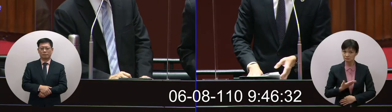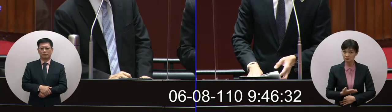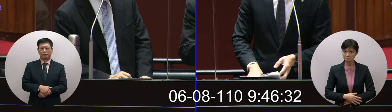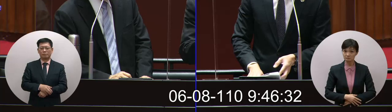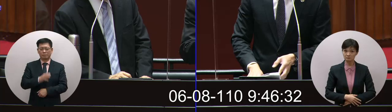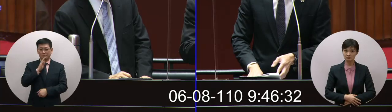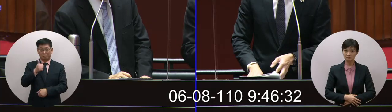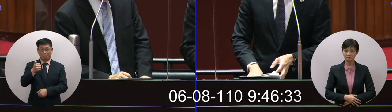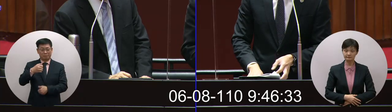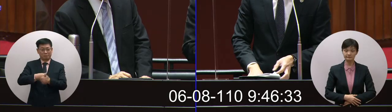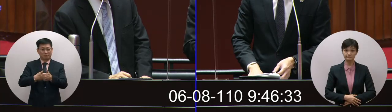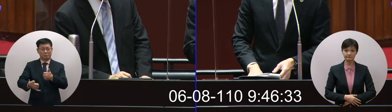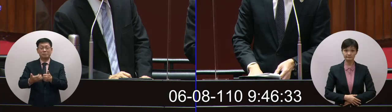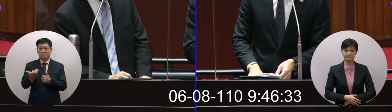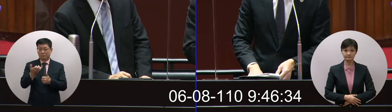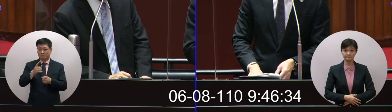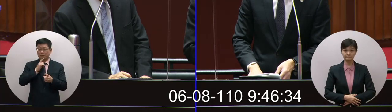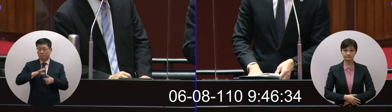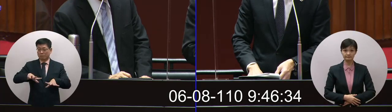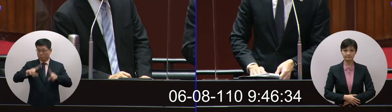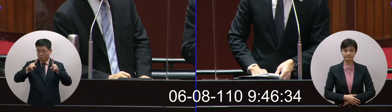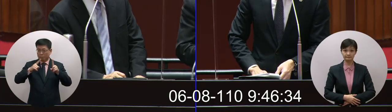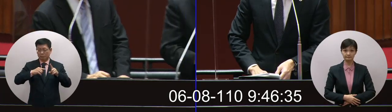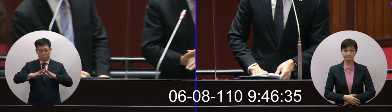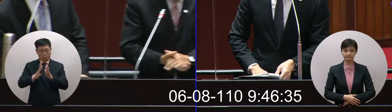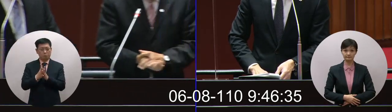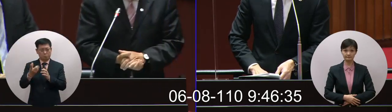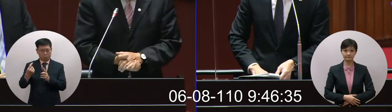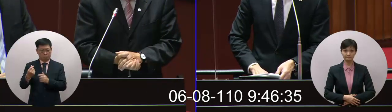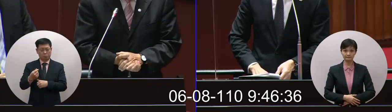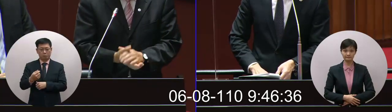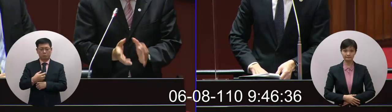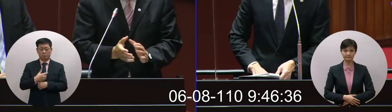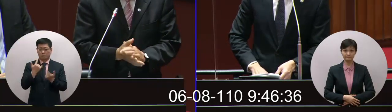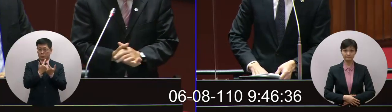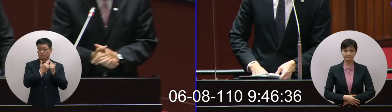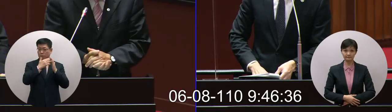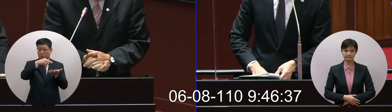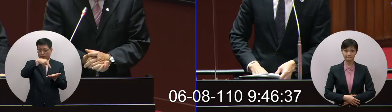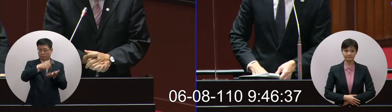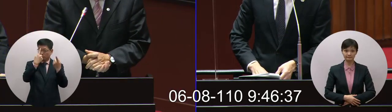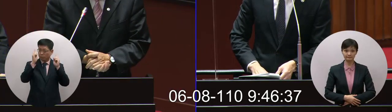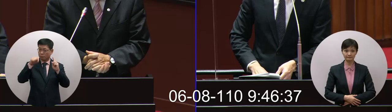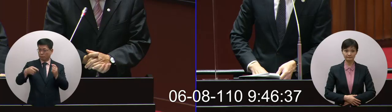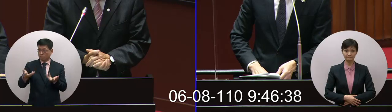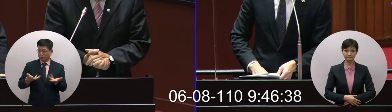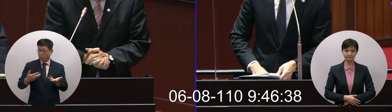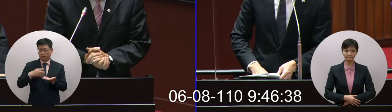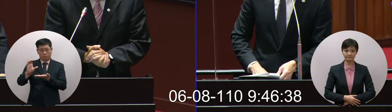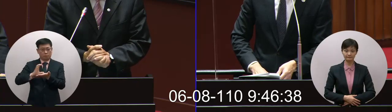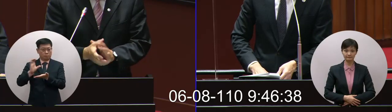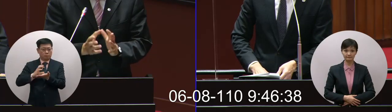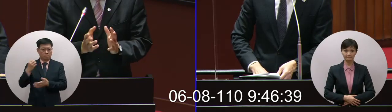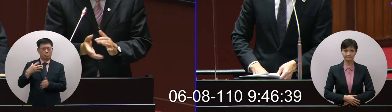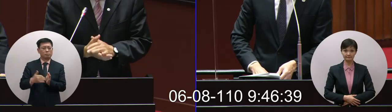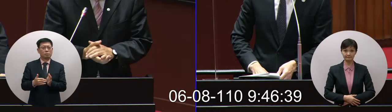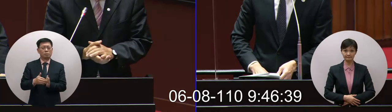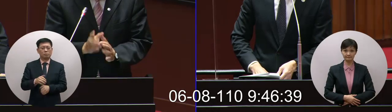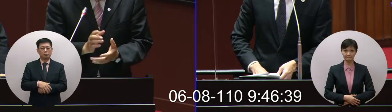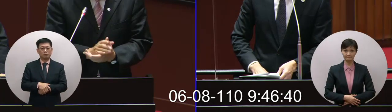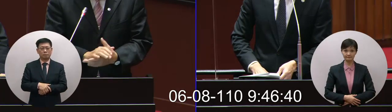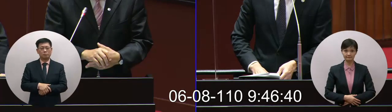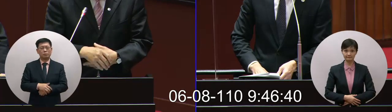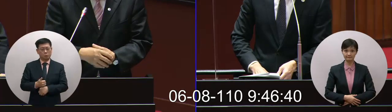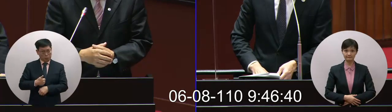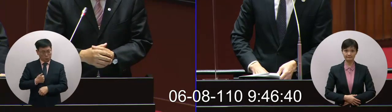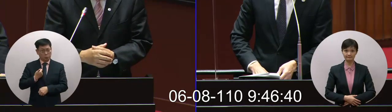是，感谢委员哦，因为委员你第一时间嘛有特别甲台北市立吧这个大学的情形甲我讲吼，啊我